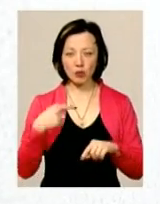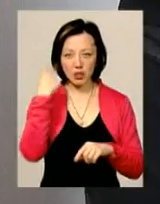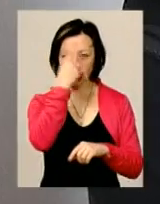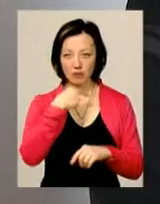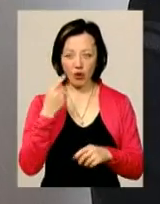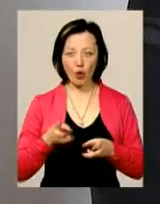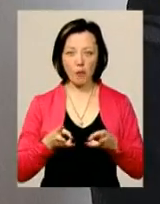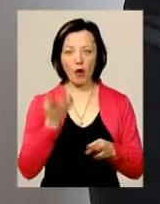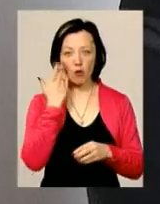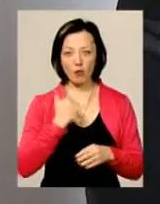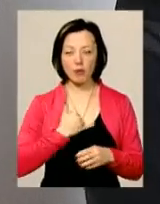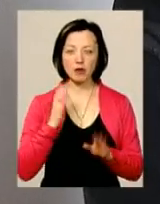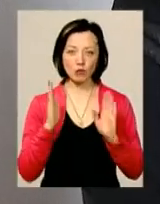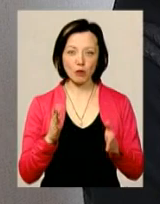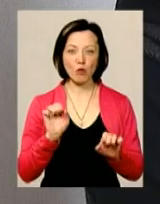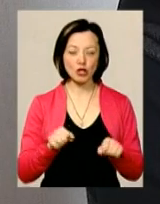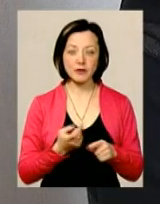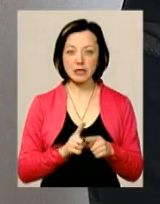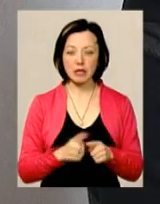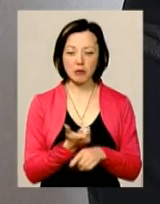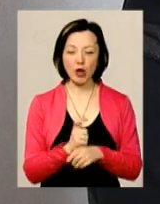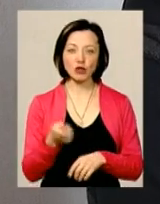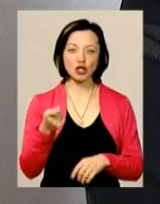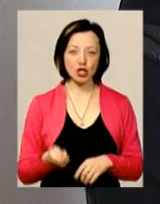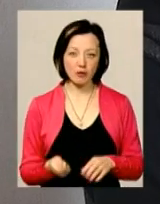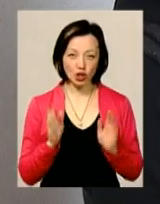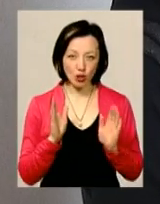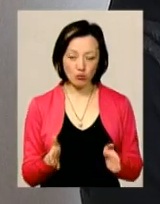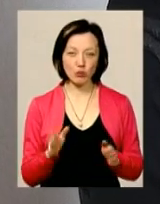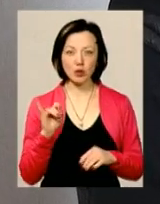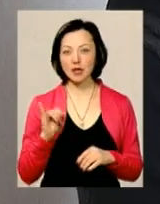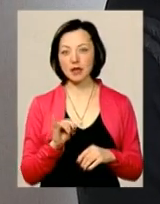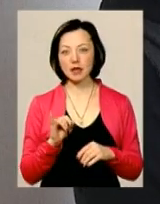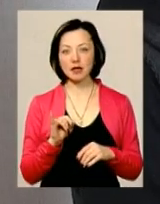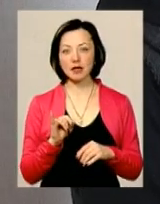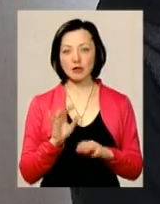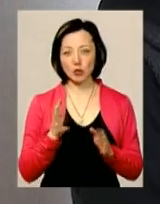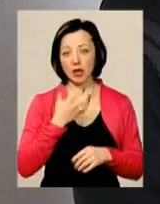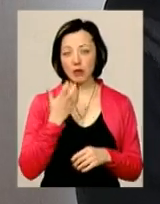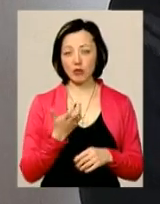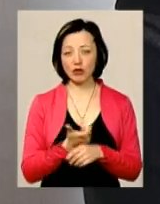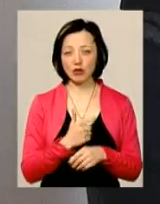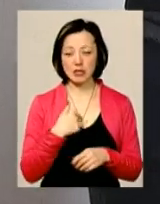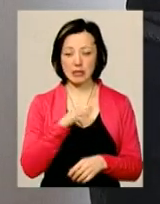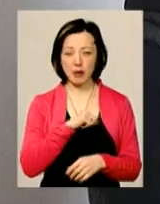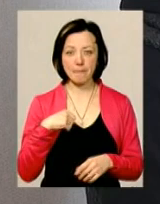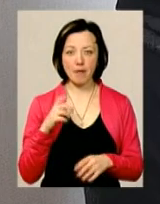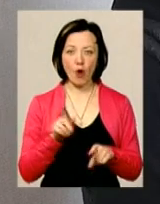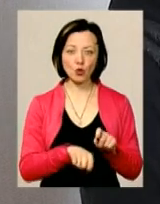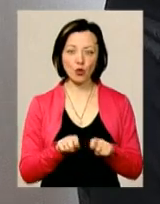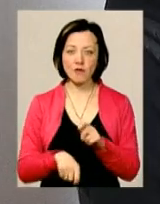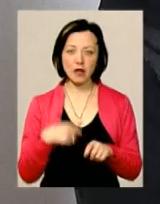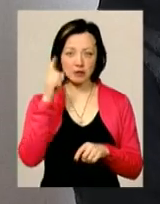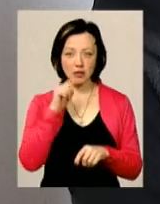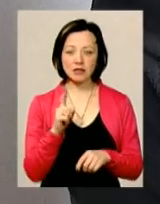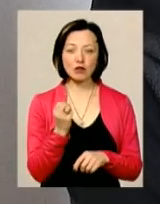індивідуальне, коли в мене буде можливість, тому що це набагато дешевше буде і буде тепліше, я собі буду сама контролювати і я буду